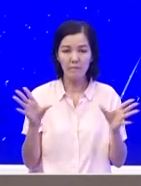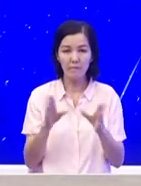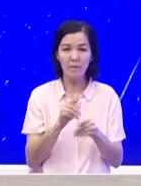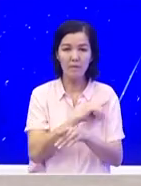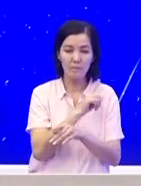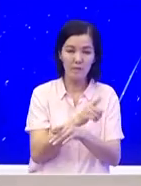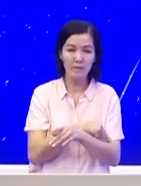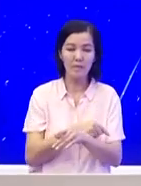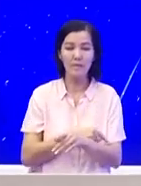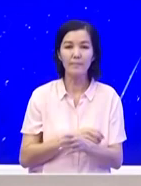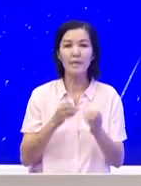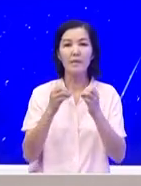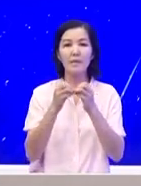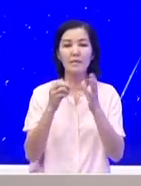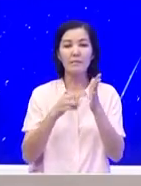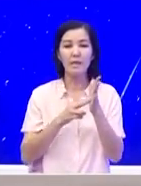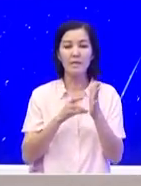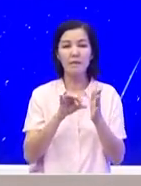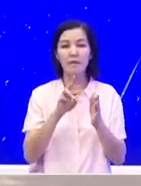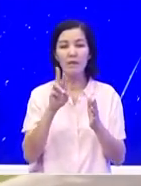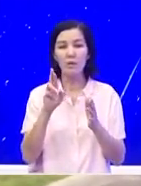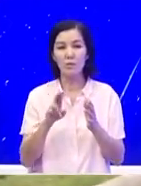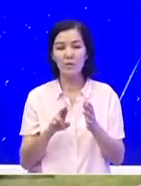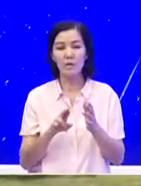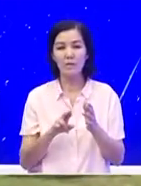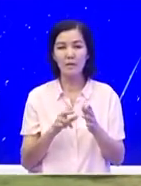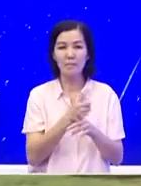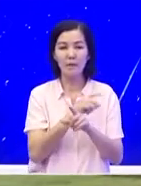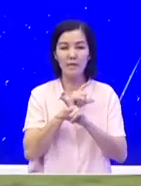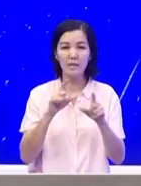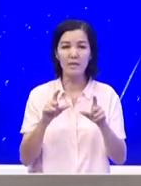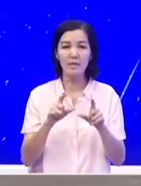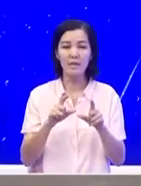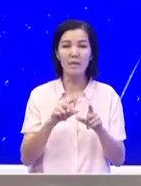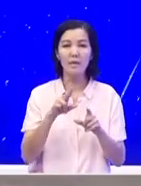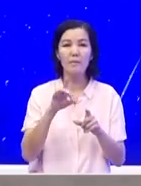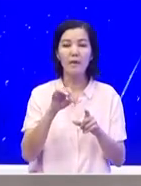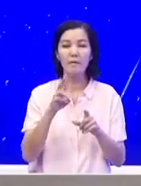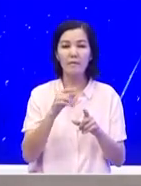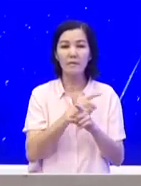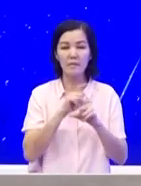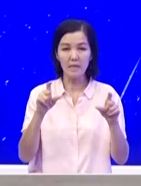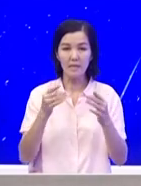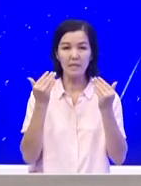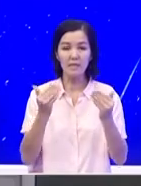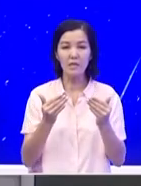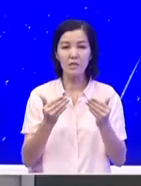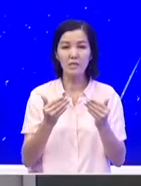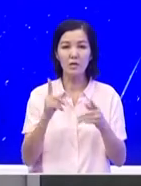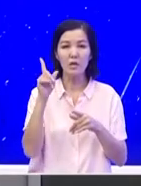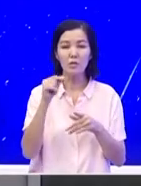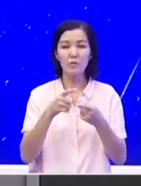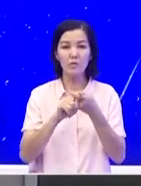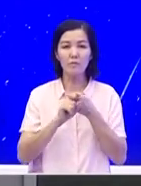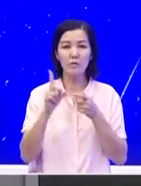сила. 17 июня здание Талдыкурганской областной больницы получило статус провизорного стационара. Здесь развернуто 100 инфекционных